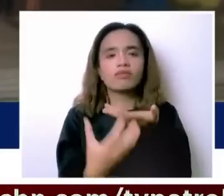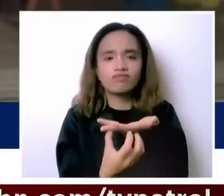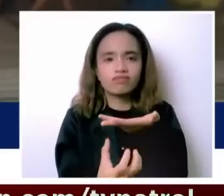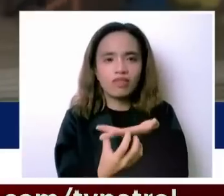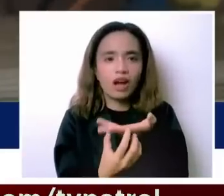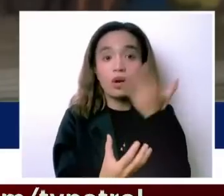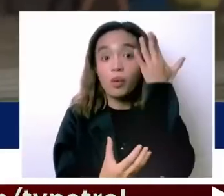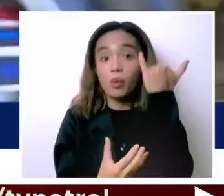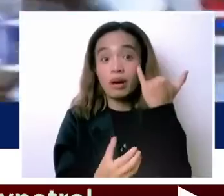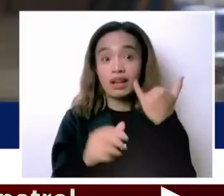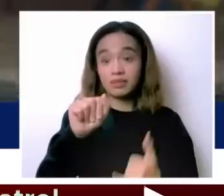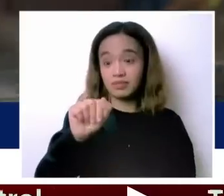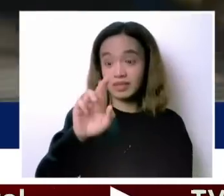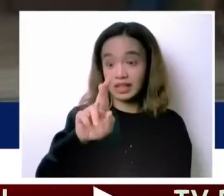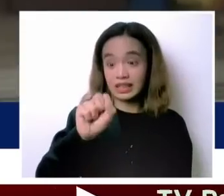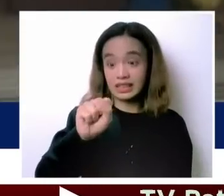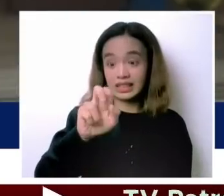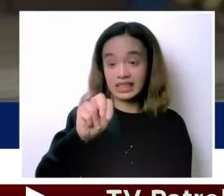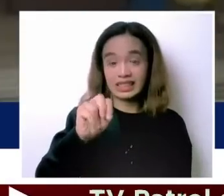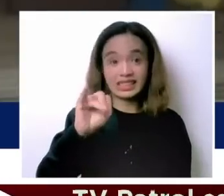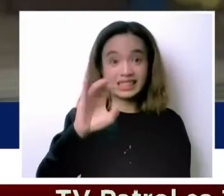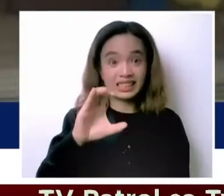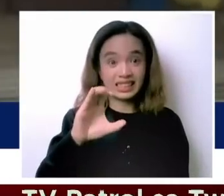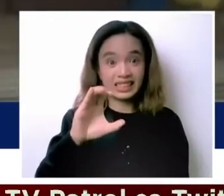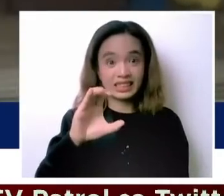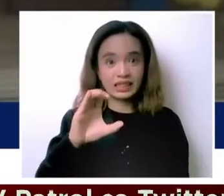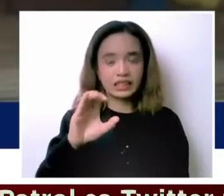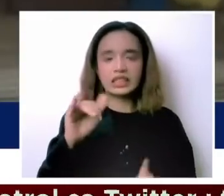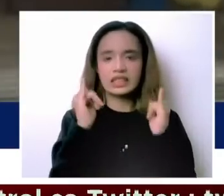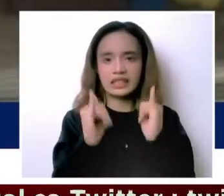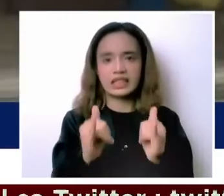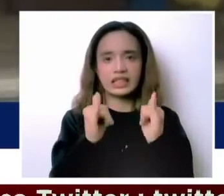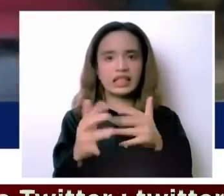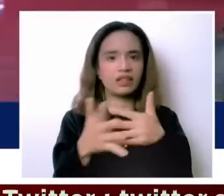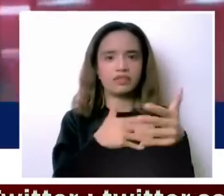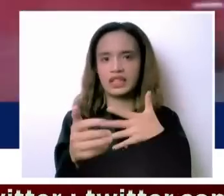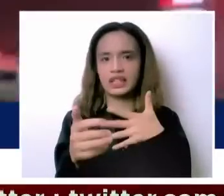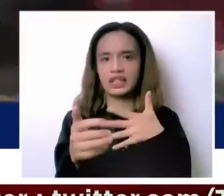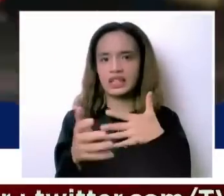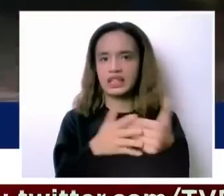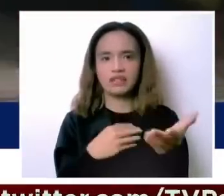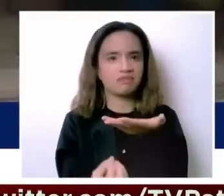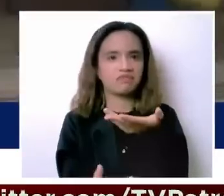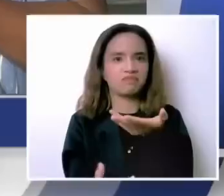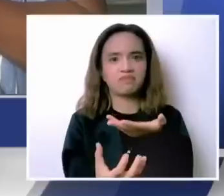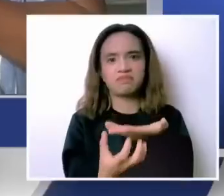arsenic ay hindi nawawala kahit pakuluan ang tubig.